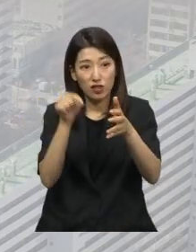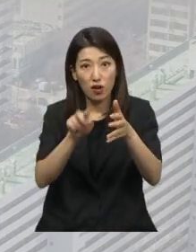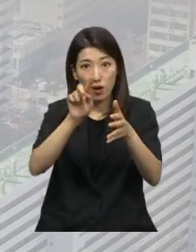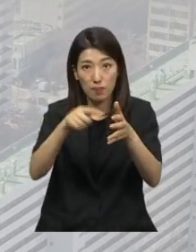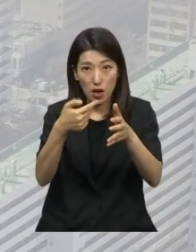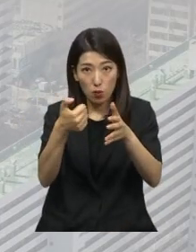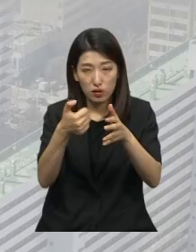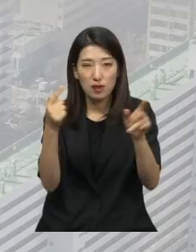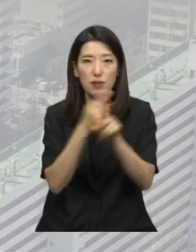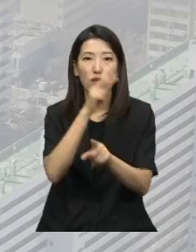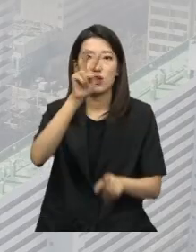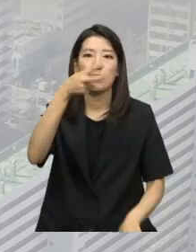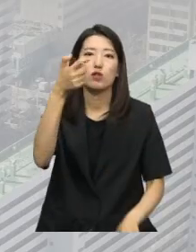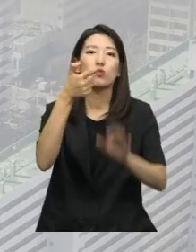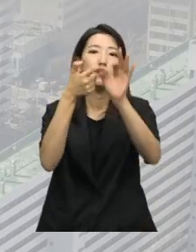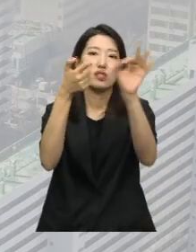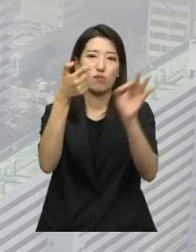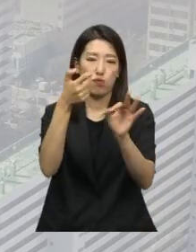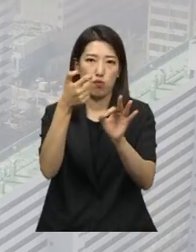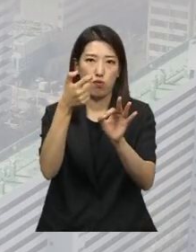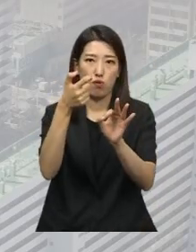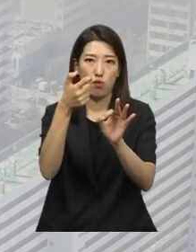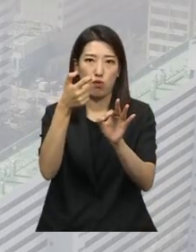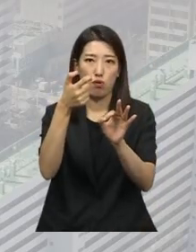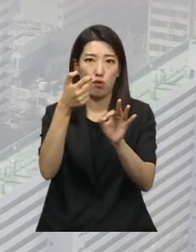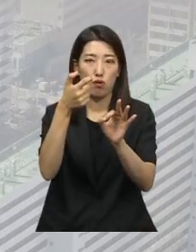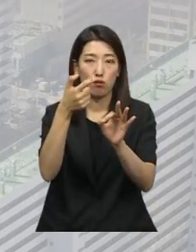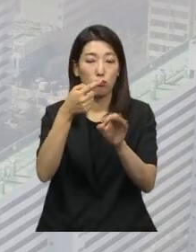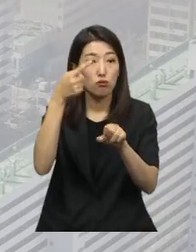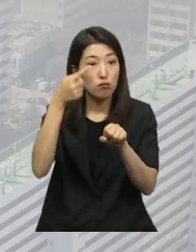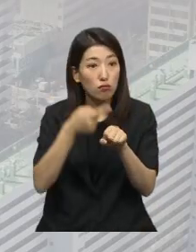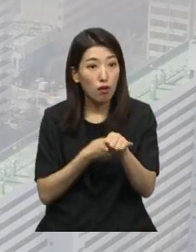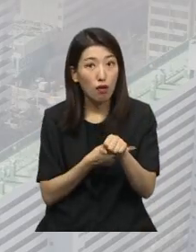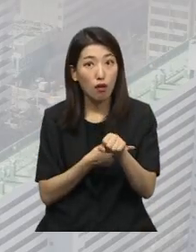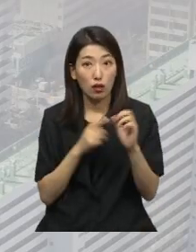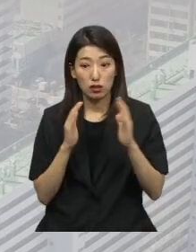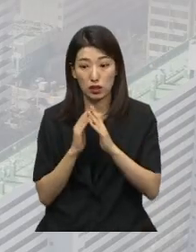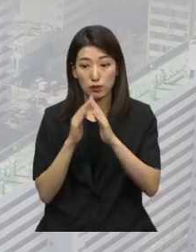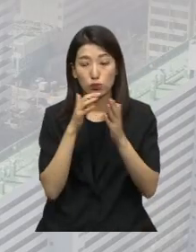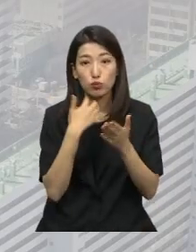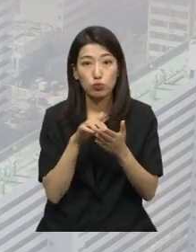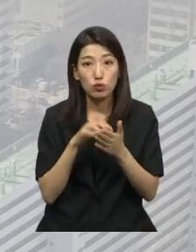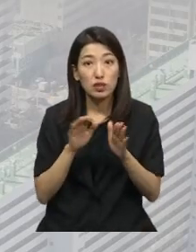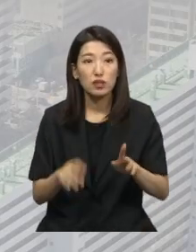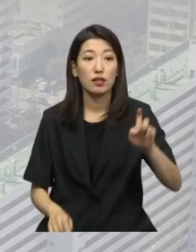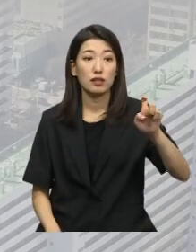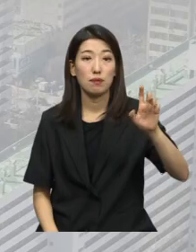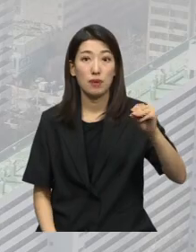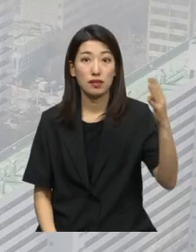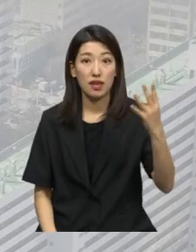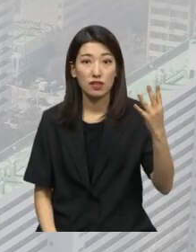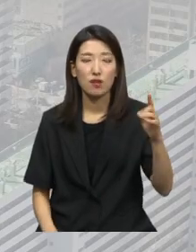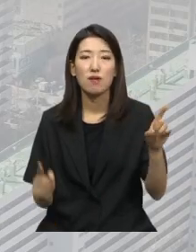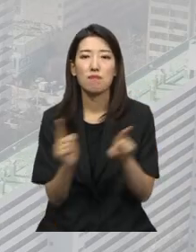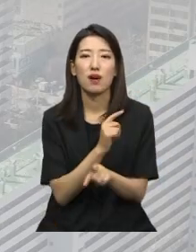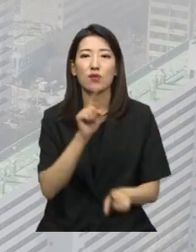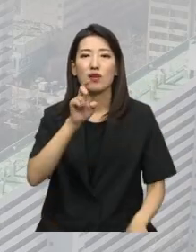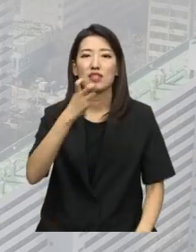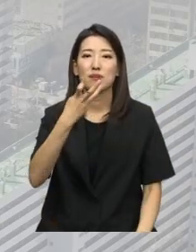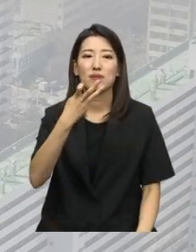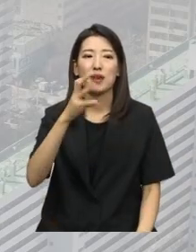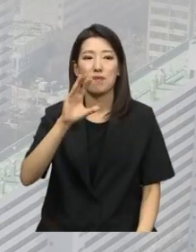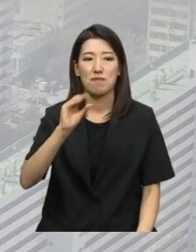높였습니다이 기준을 적용하면 일산신도시 주택수는 현재 10만 4호에서 13만 1호로